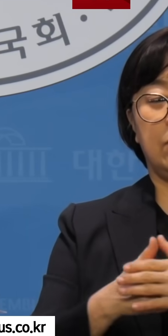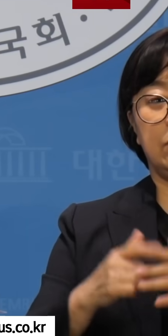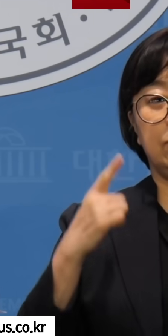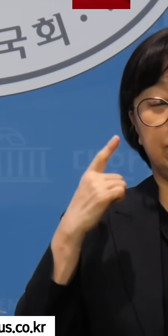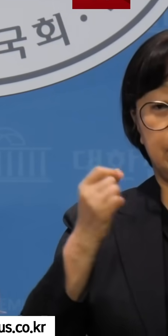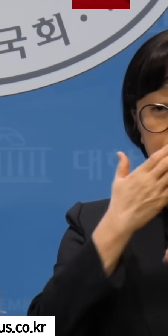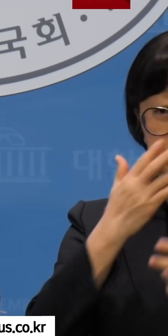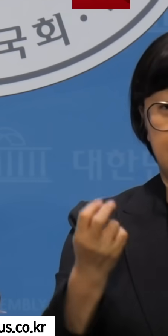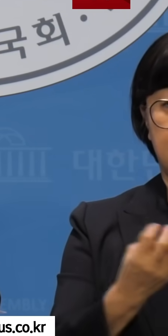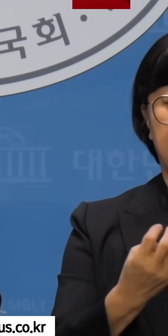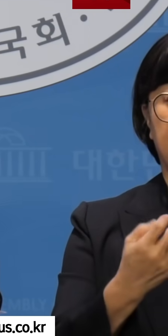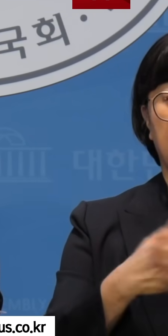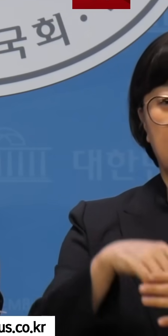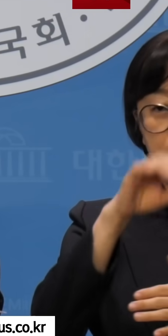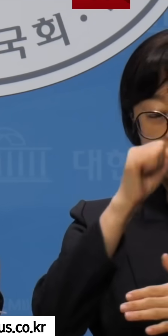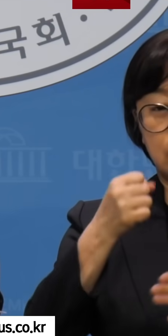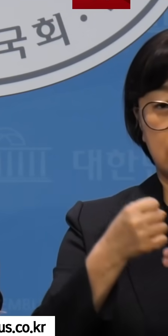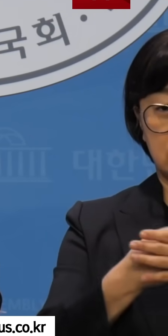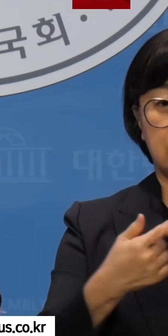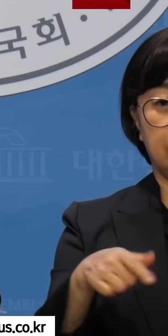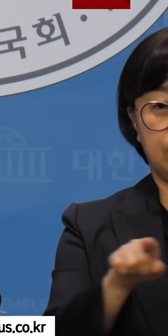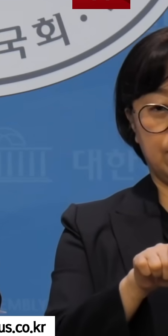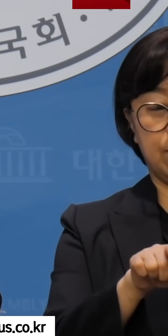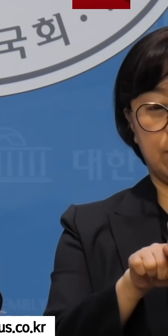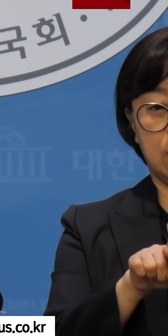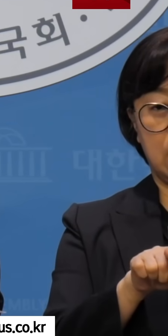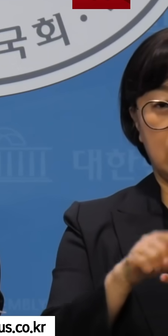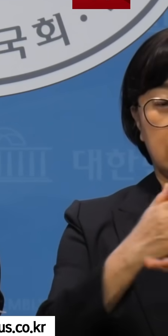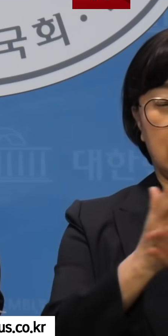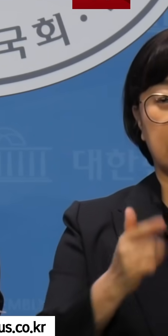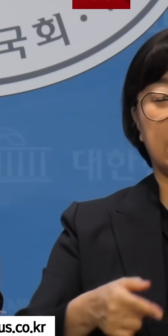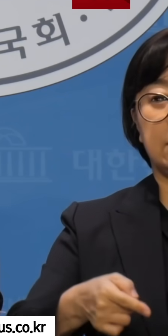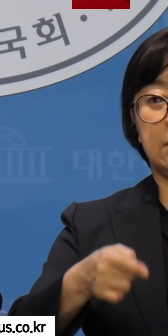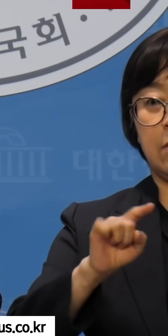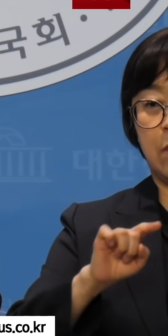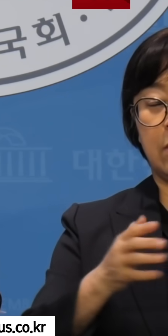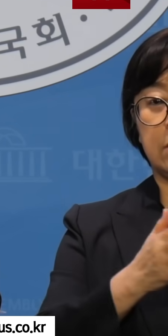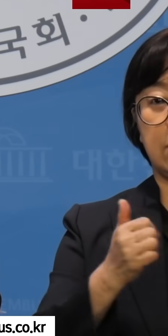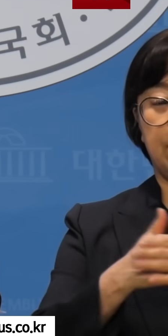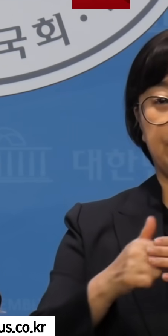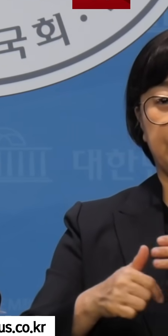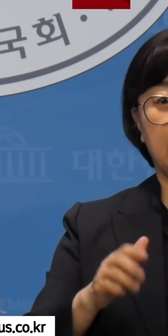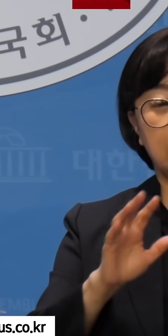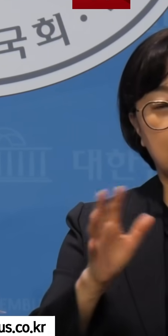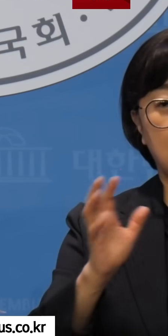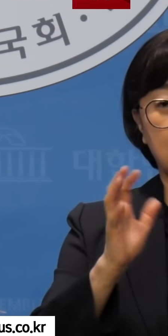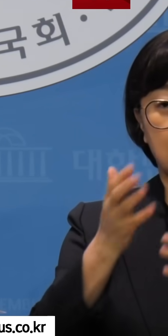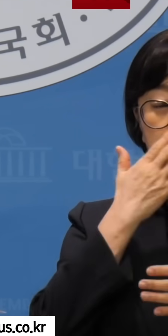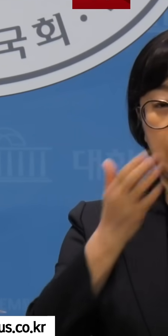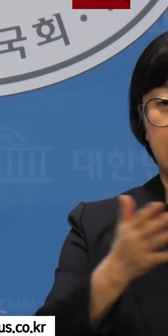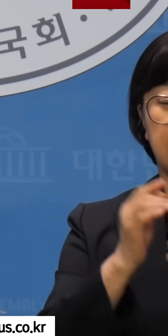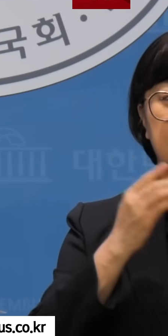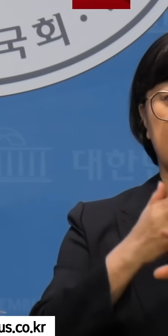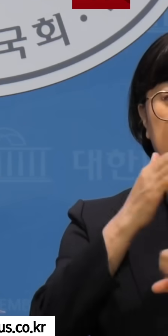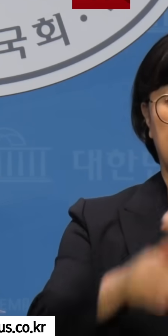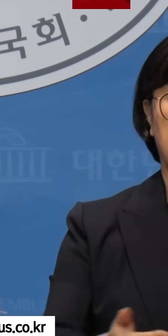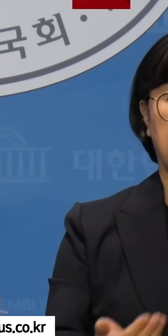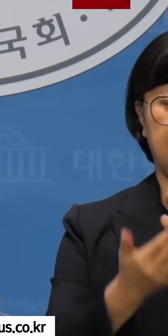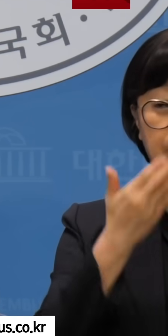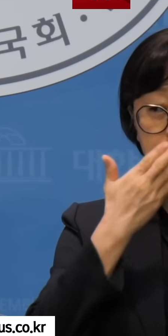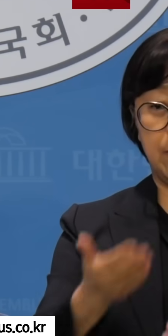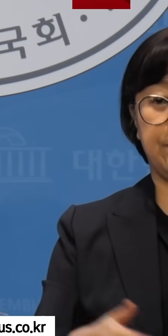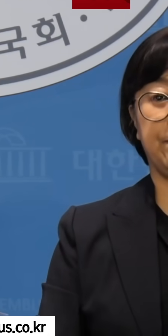유지할 것인가? 좋은 결정을 내리기 위해 다수가 참여하면서도 수기와 토론이 가능한 민주주의를 어떻게 실현할